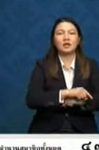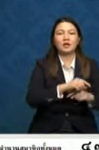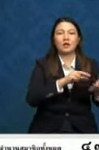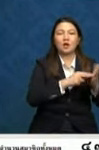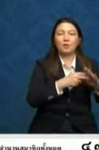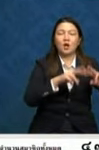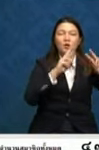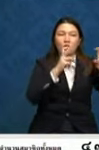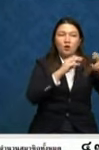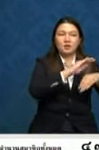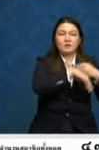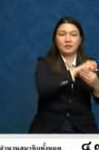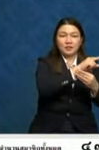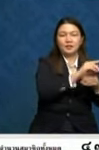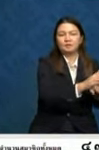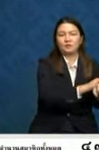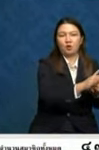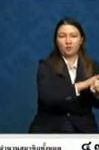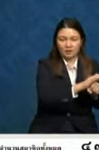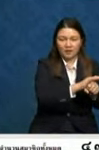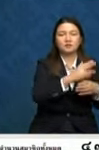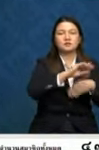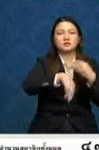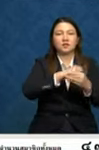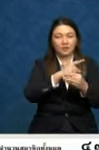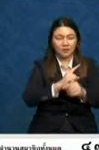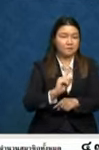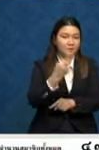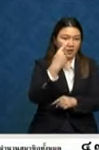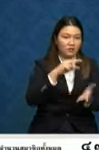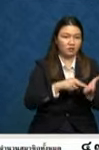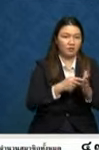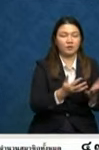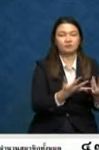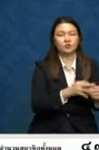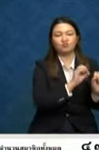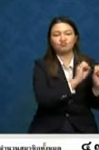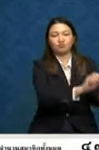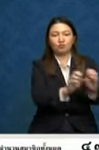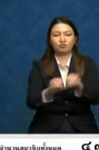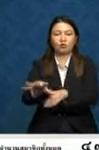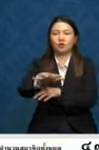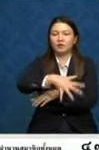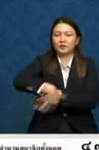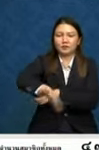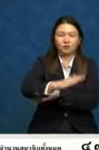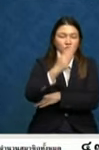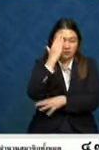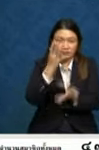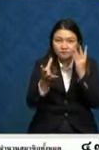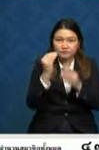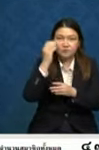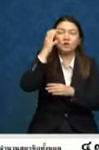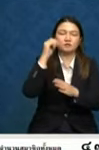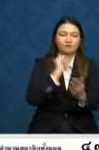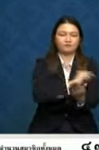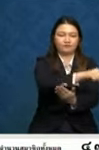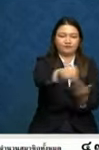และเกษตรทฤษฎีใหม่ขยายผลสู่การประกอบอาชีพของประชาชนในพื้นที่เป้าหมายทั้ง77